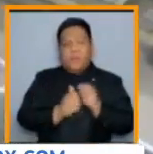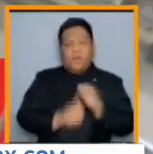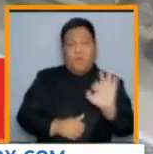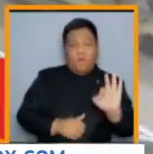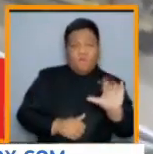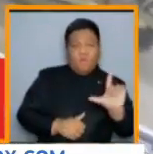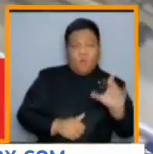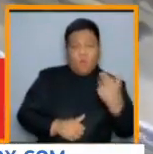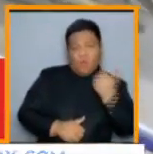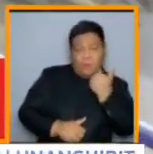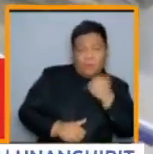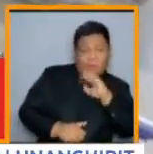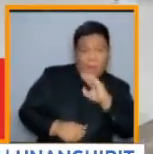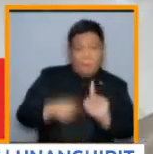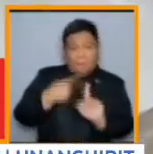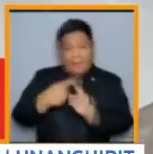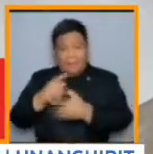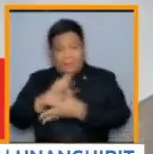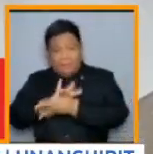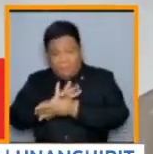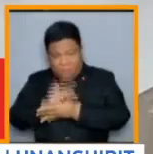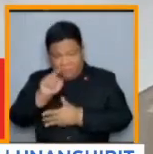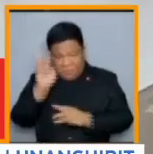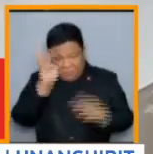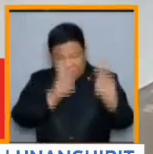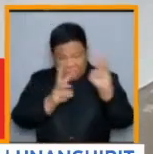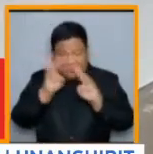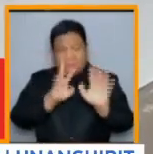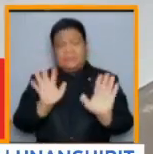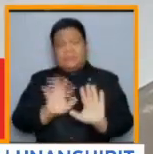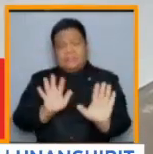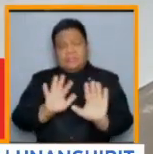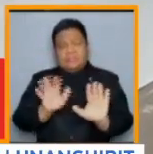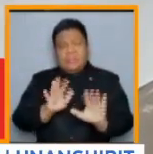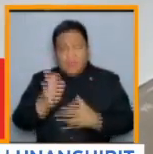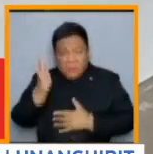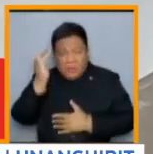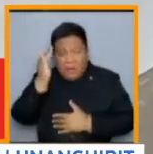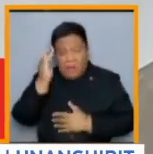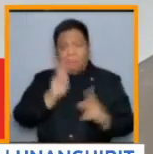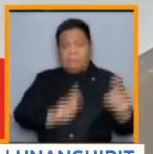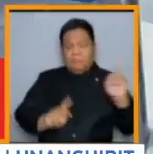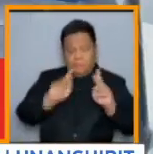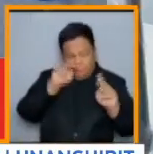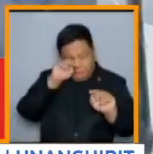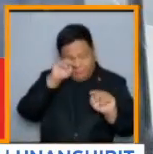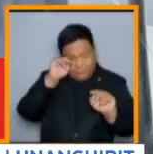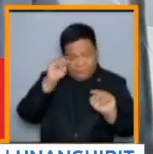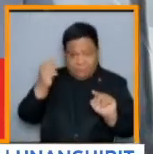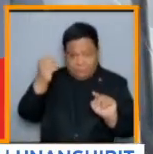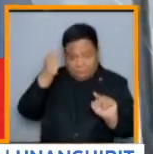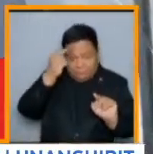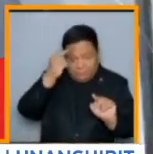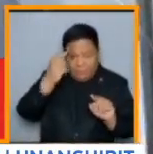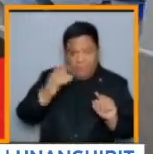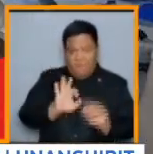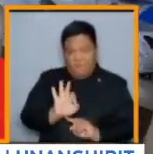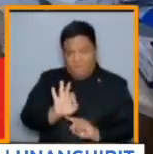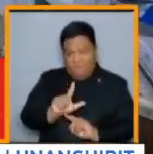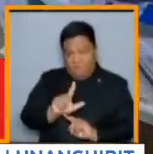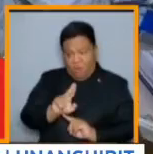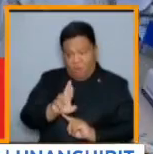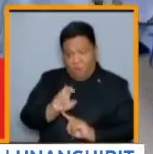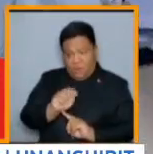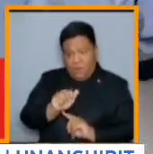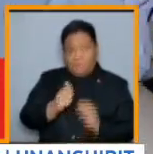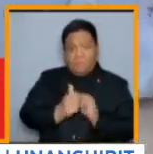Edsel Salvanya kasunod ng pag-aalala ng publiko na nagdudulot ng major breakdown sa immunity ng tao ang flurona. Nangyayari raw ito